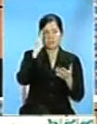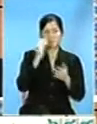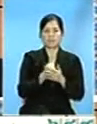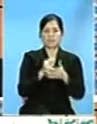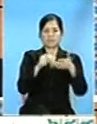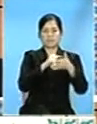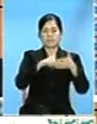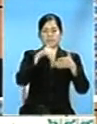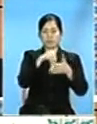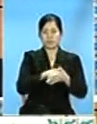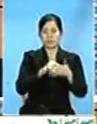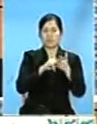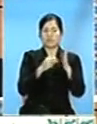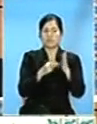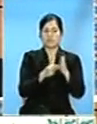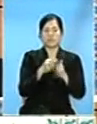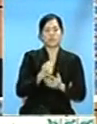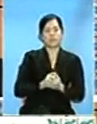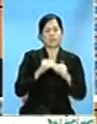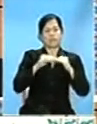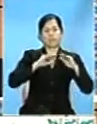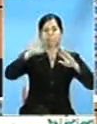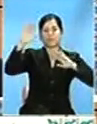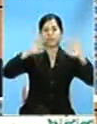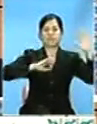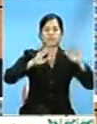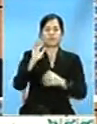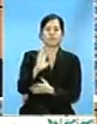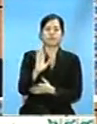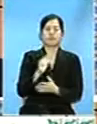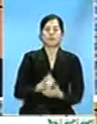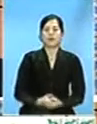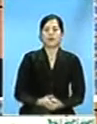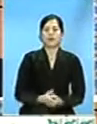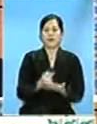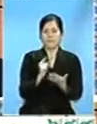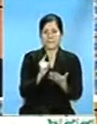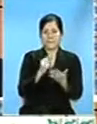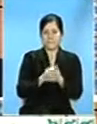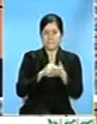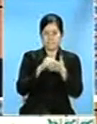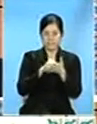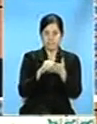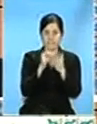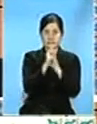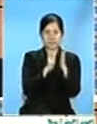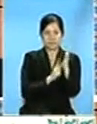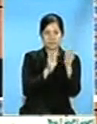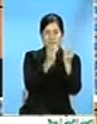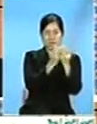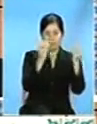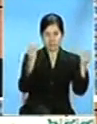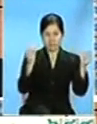ได้แปลว่าเป็นประชาธิปไตยโดยเฉพาะในการแก้ไขร่างรัฐธรรมนูญครั้งนี้